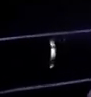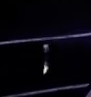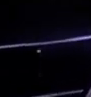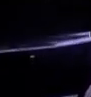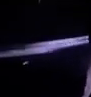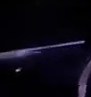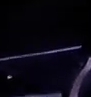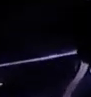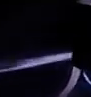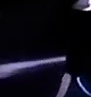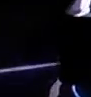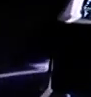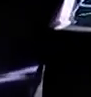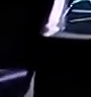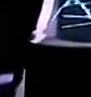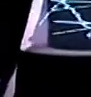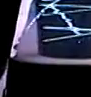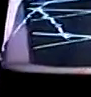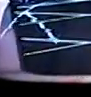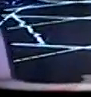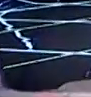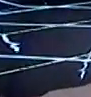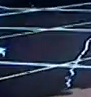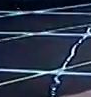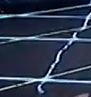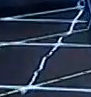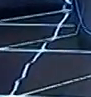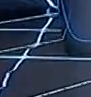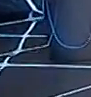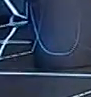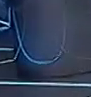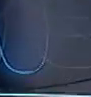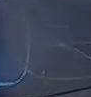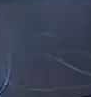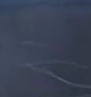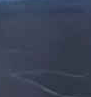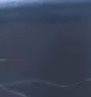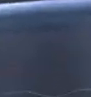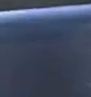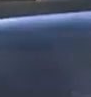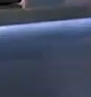всех важных событий, происходящих в стране. Подписывайтесь на наш канал в YouTube, ставьте лайки, оставляйте